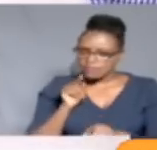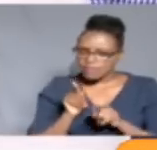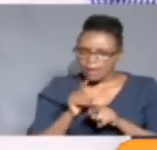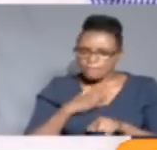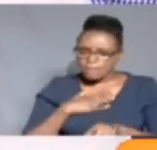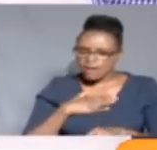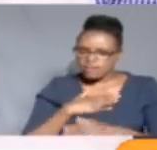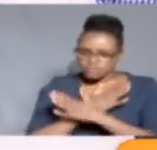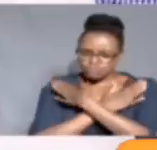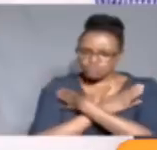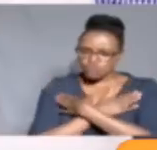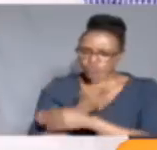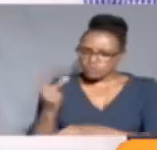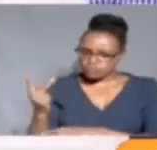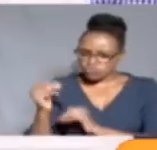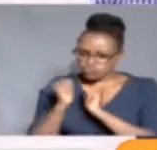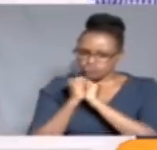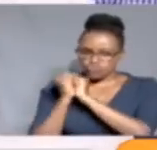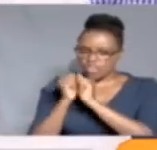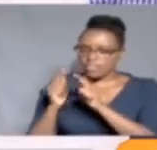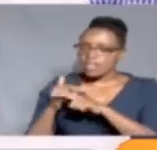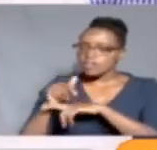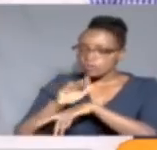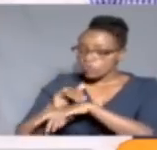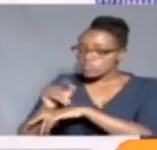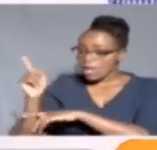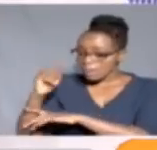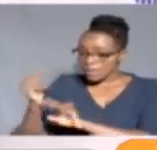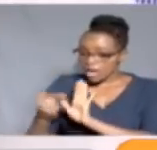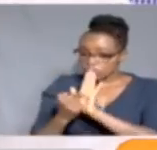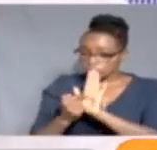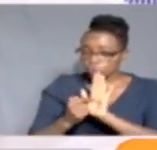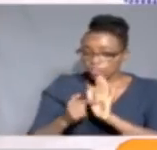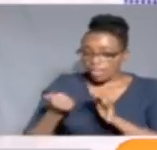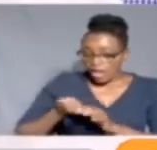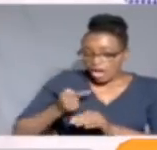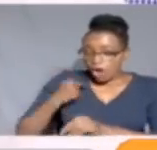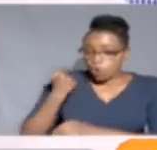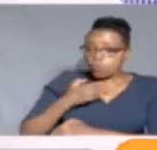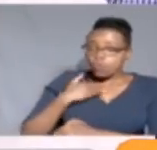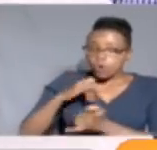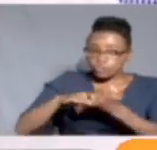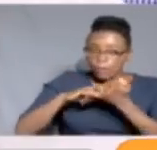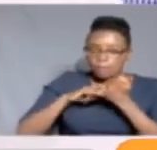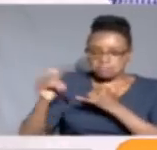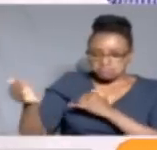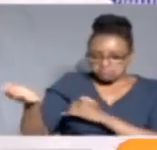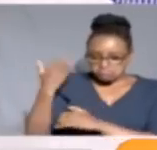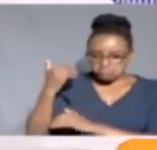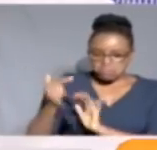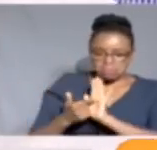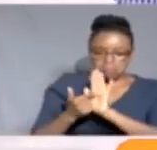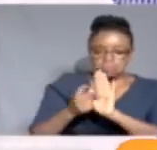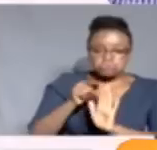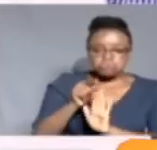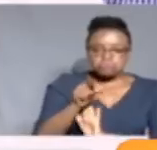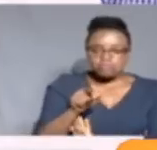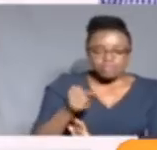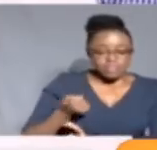alikuwa na friend yake, akamwambia basi kuja nikuonyeshe yule demu mwenye unataka kumuoa, kuja nikuonyeshe mahali yako.